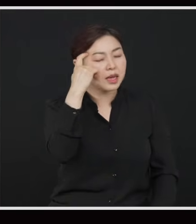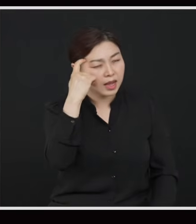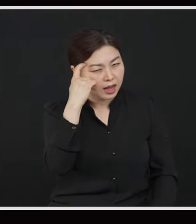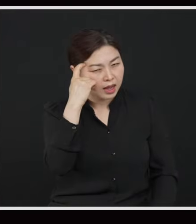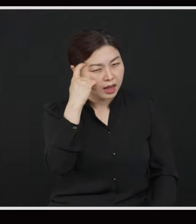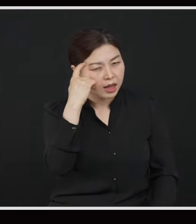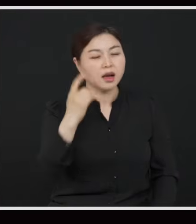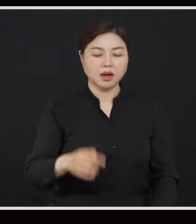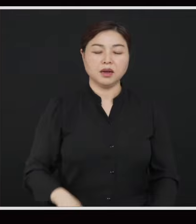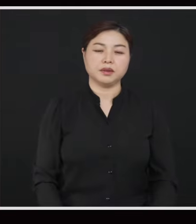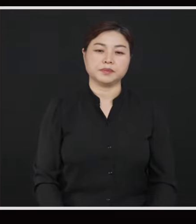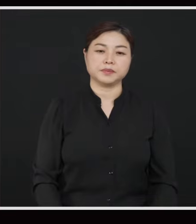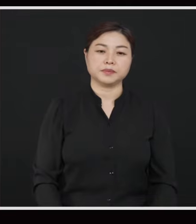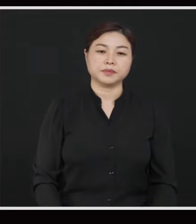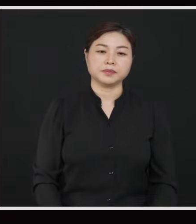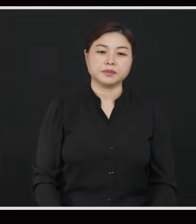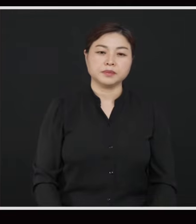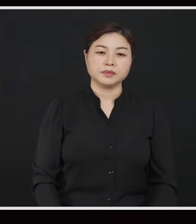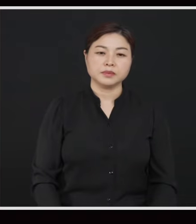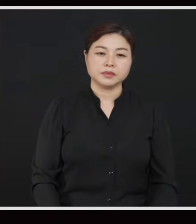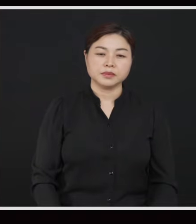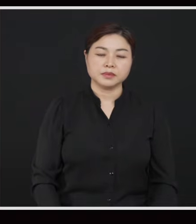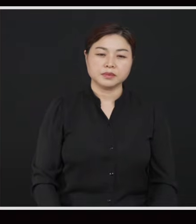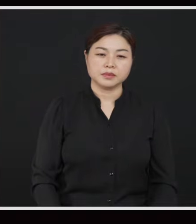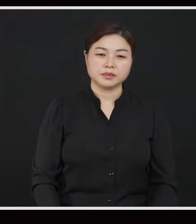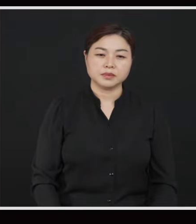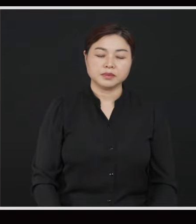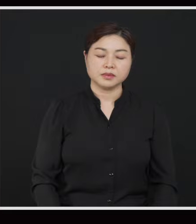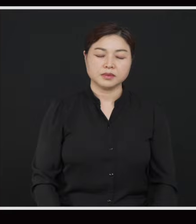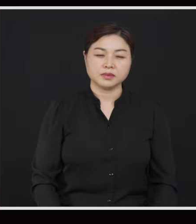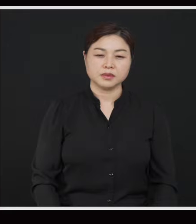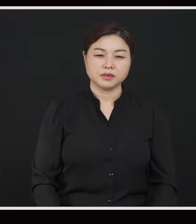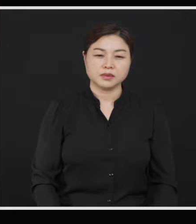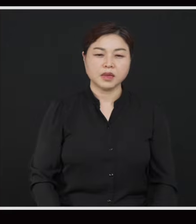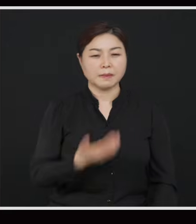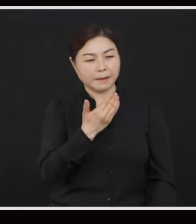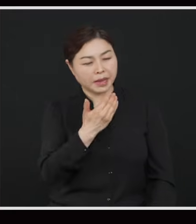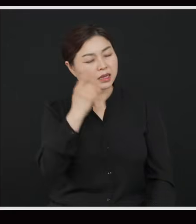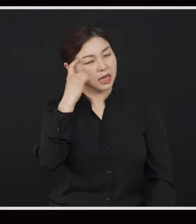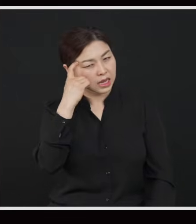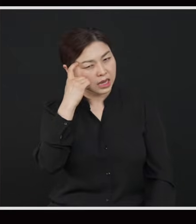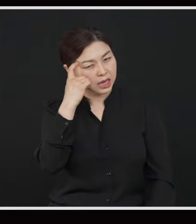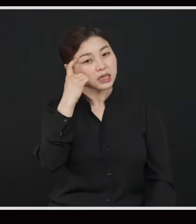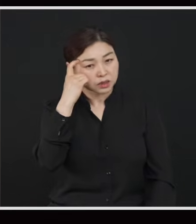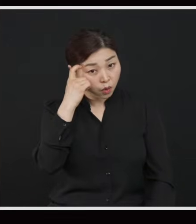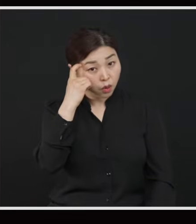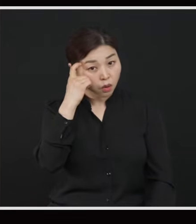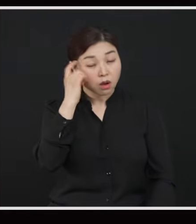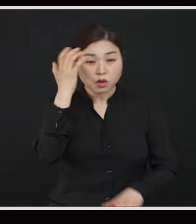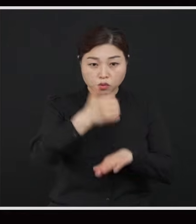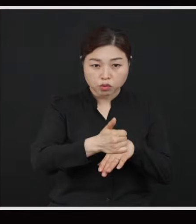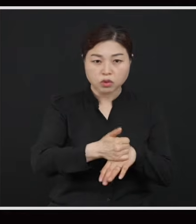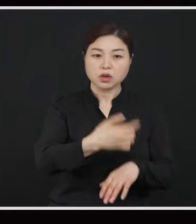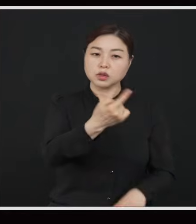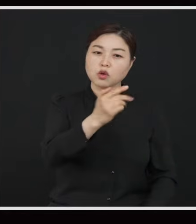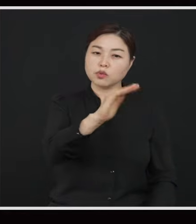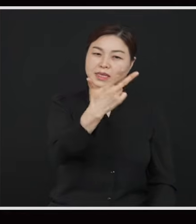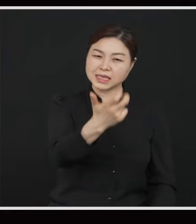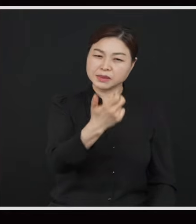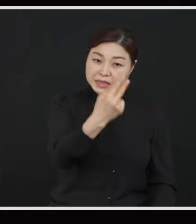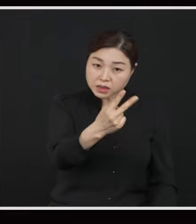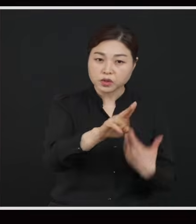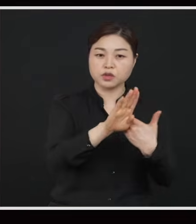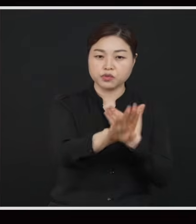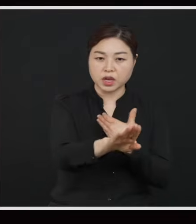했을 것이다. 그런 추측이 가능하게 됐어요. 그리고 실제로 1972년